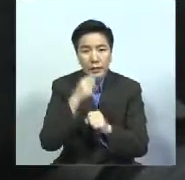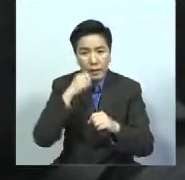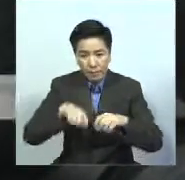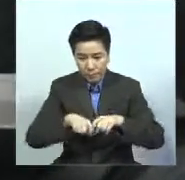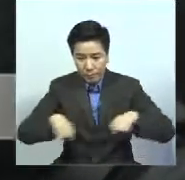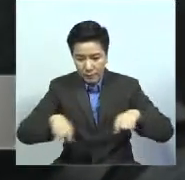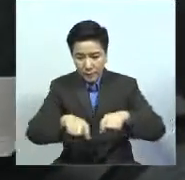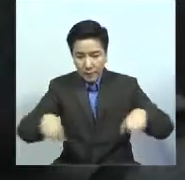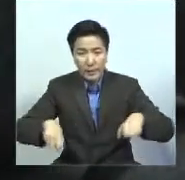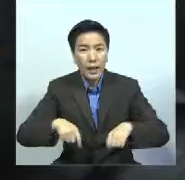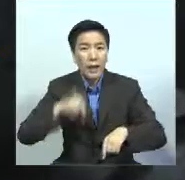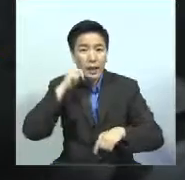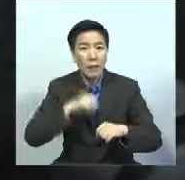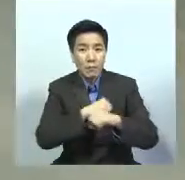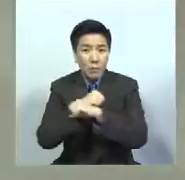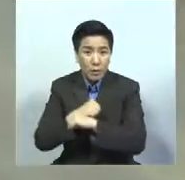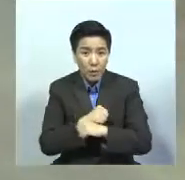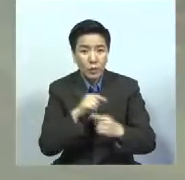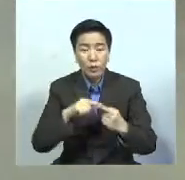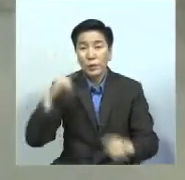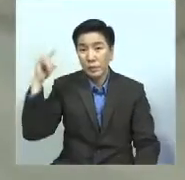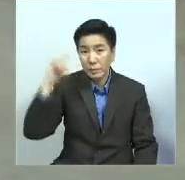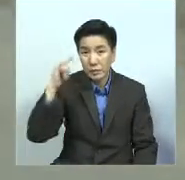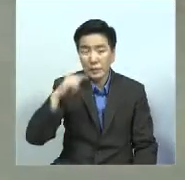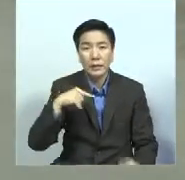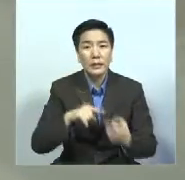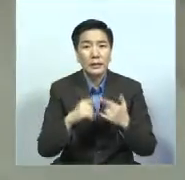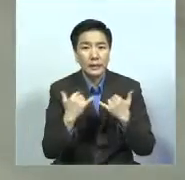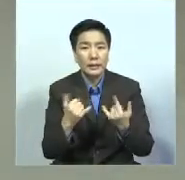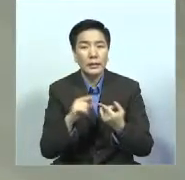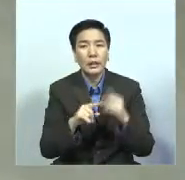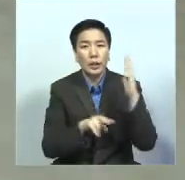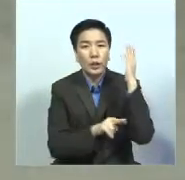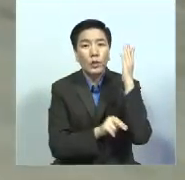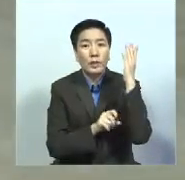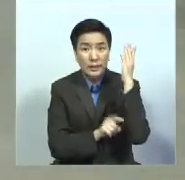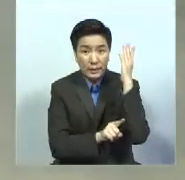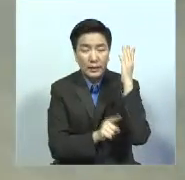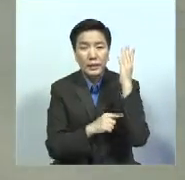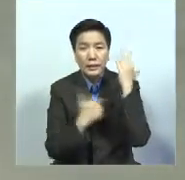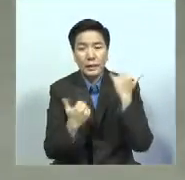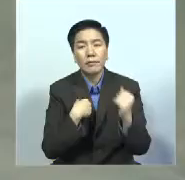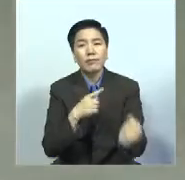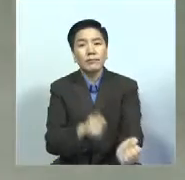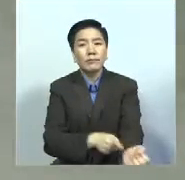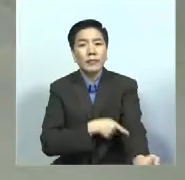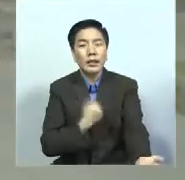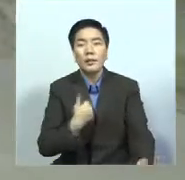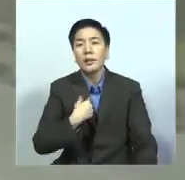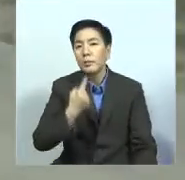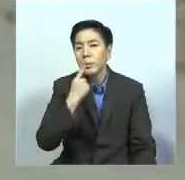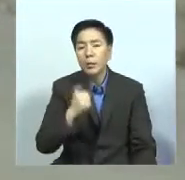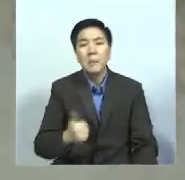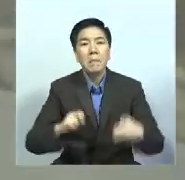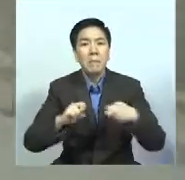คันป้องกันน้ำท่วมในสนามบินหรือว่าท่าอากาศยานนครศรีธรรมราชล่าช้านะคะซึ่งท่านบอกว่